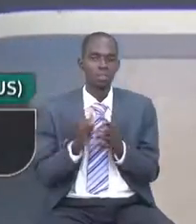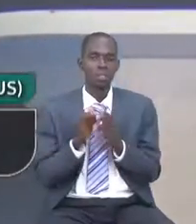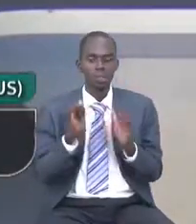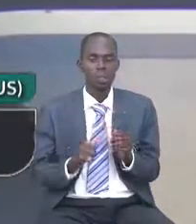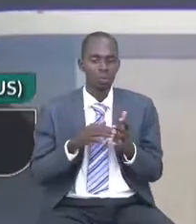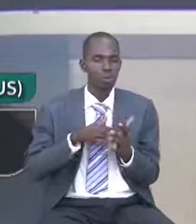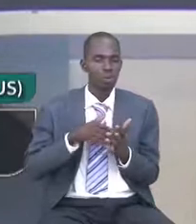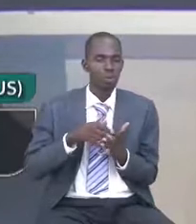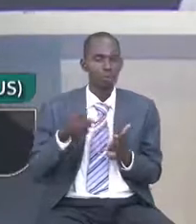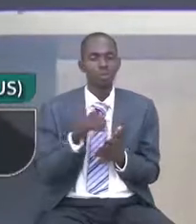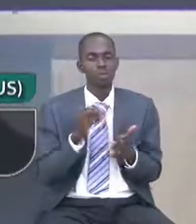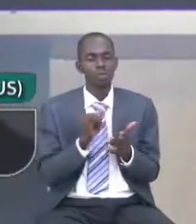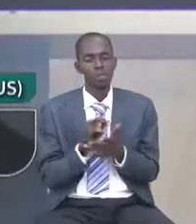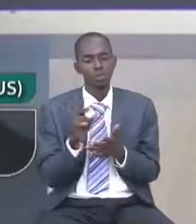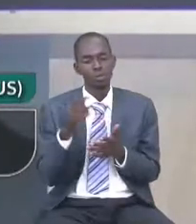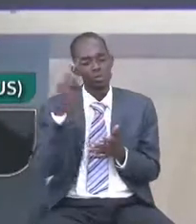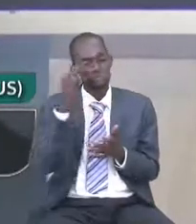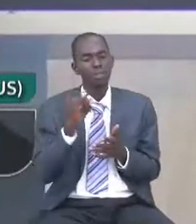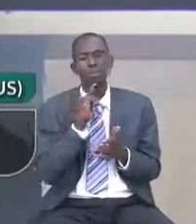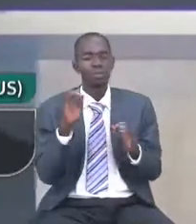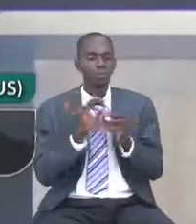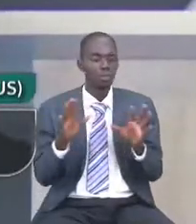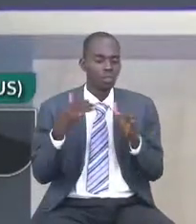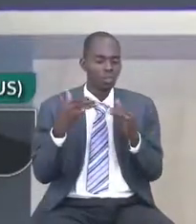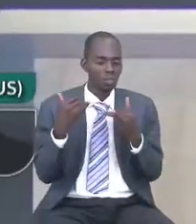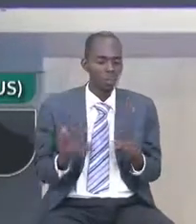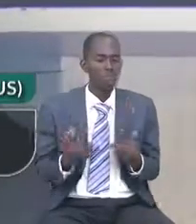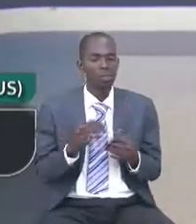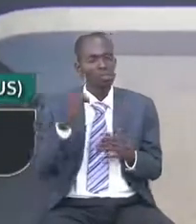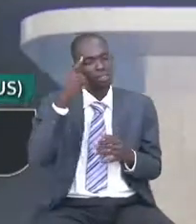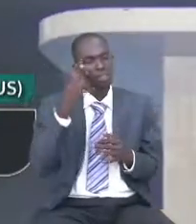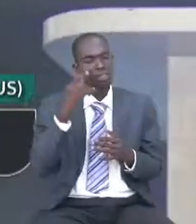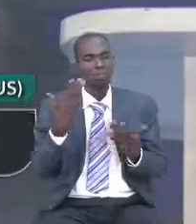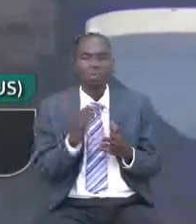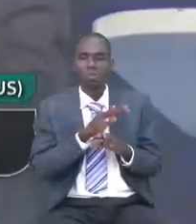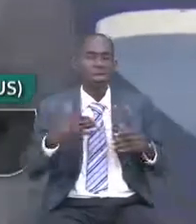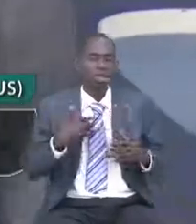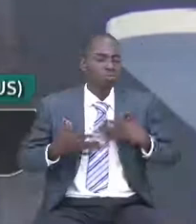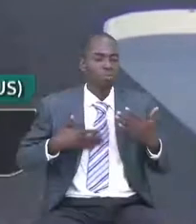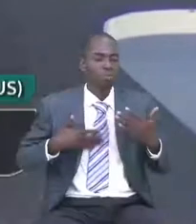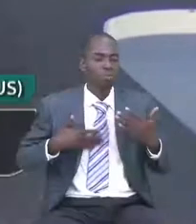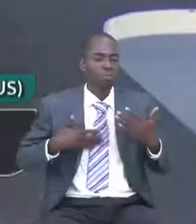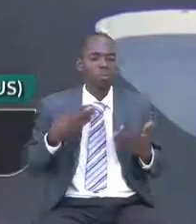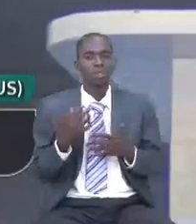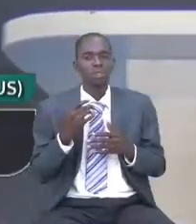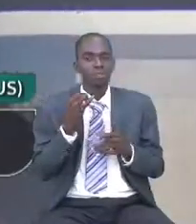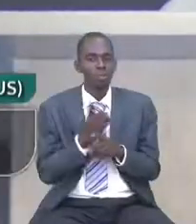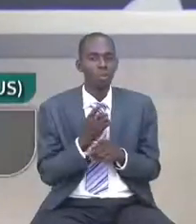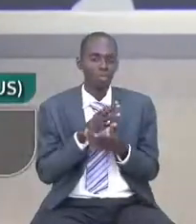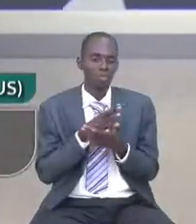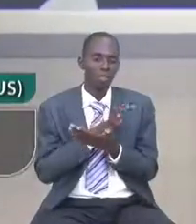les défauts qui t'affaiblissaient et faisaient de toi comme si tu n'as pas de nerfs, comme si tu n'as pas d'énergie, qui faisaient comme si tu